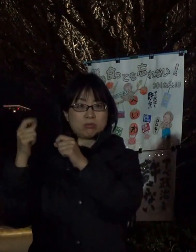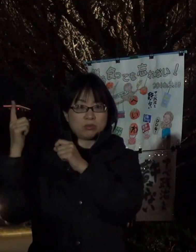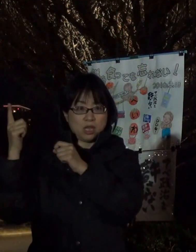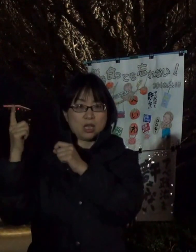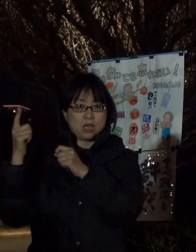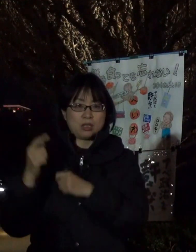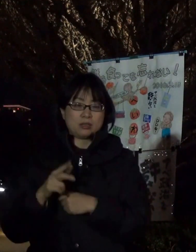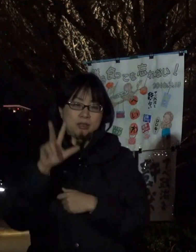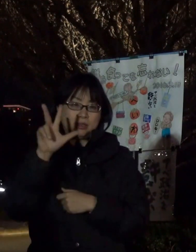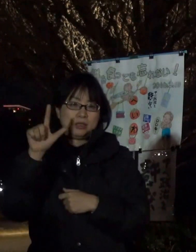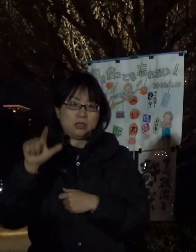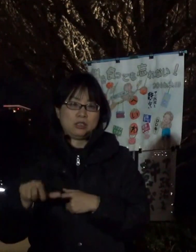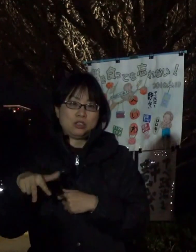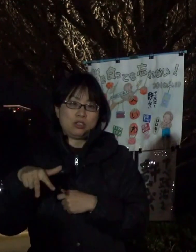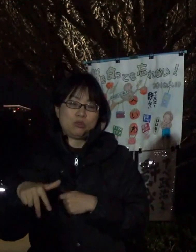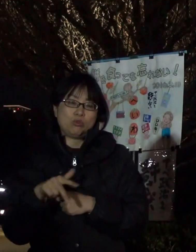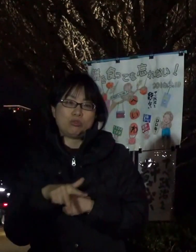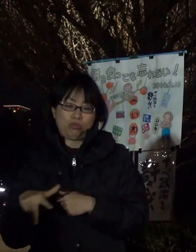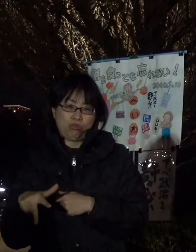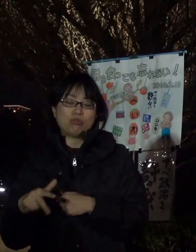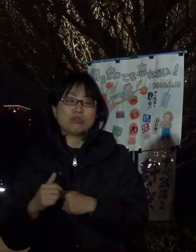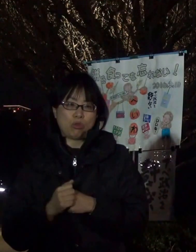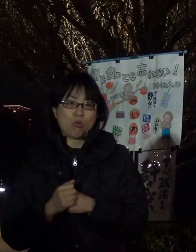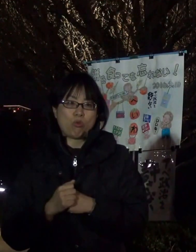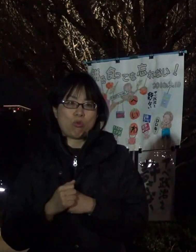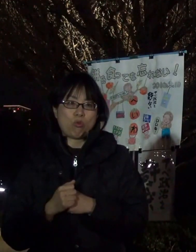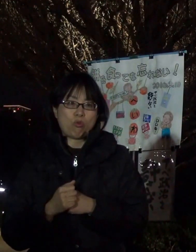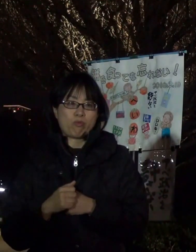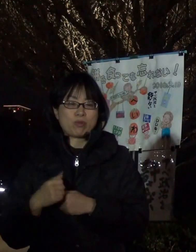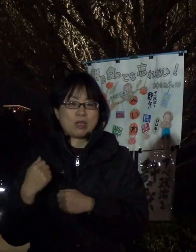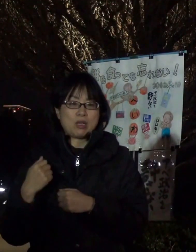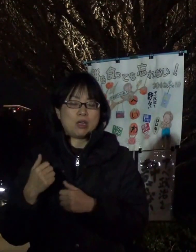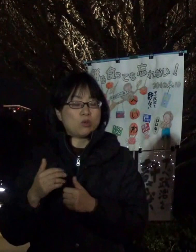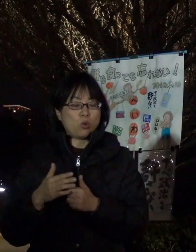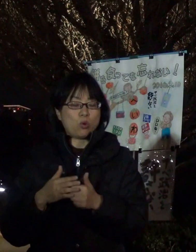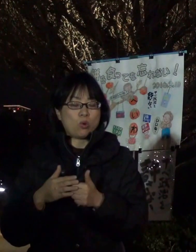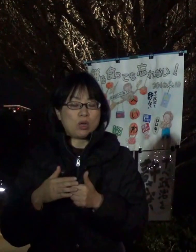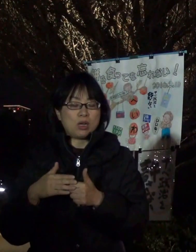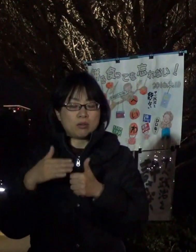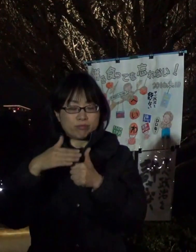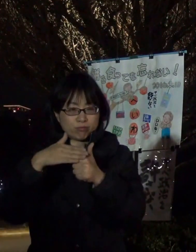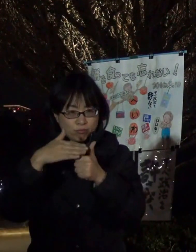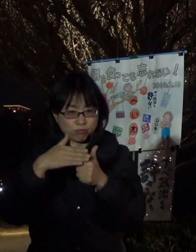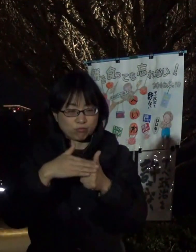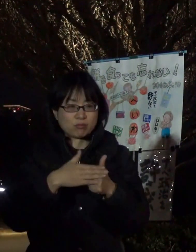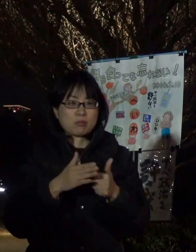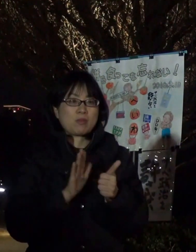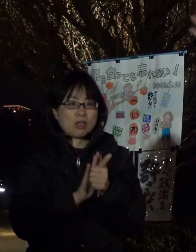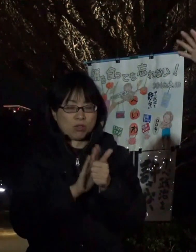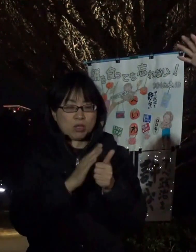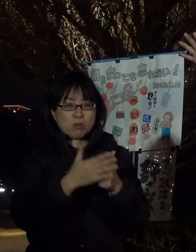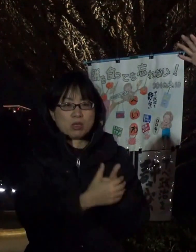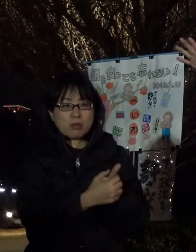シールズの救護班がいたんですね。そこに担ぎ込まれて、その時に救護に当たってくれ